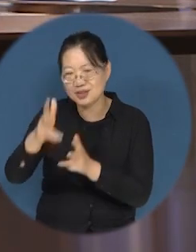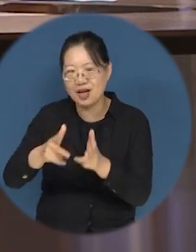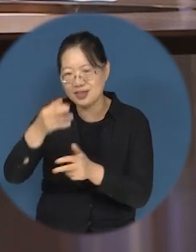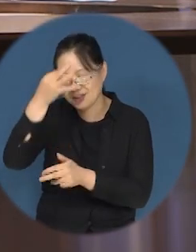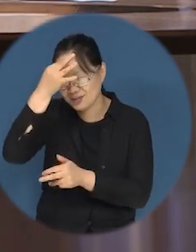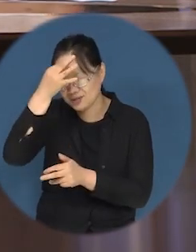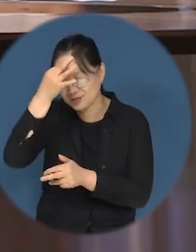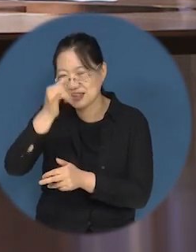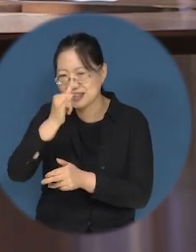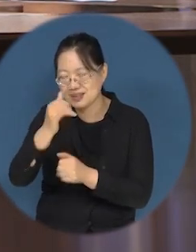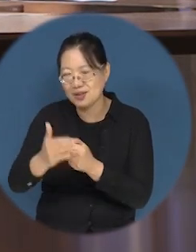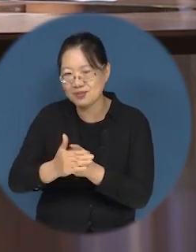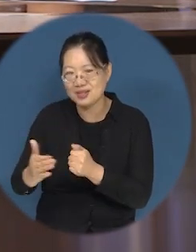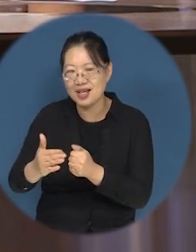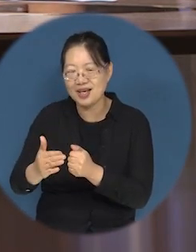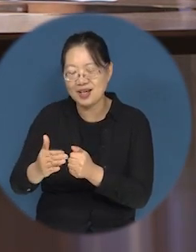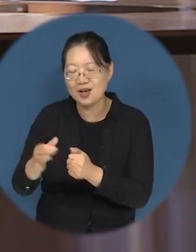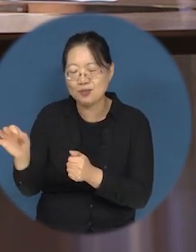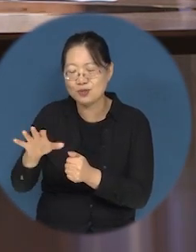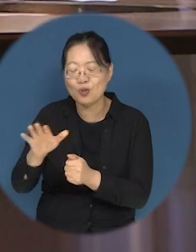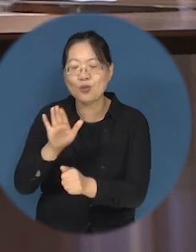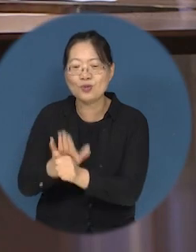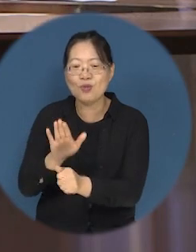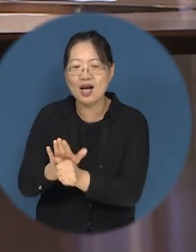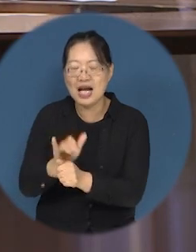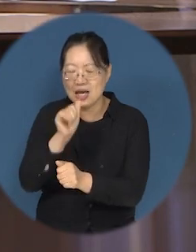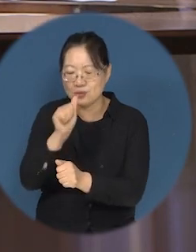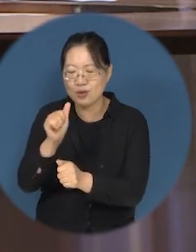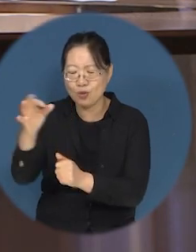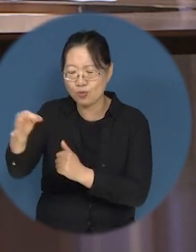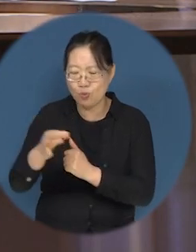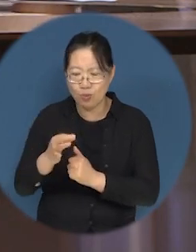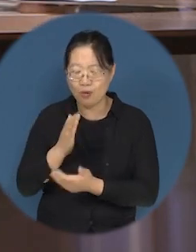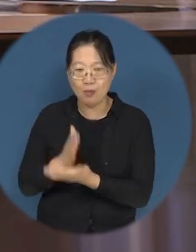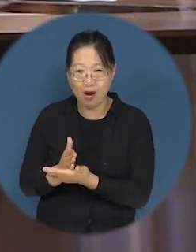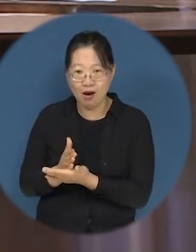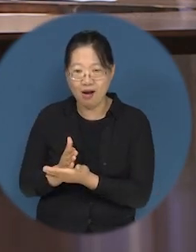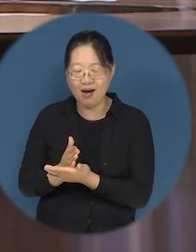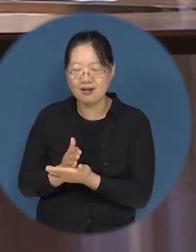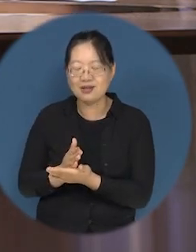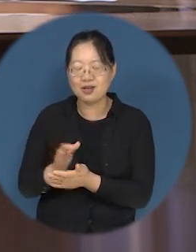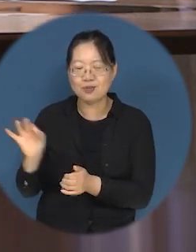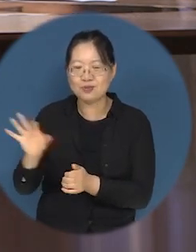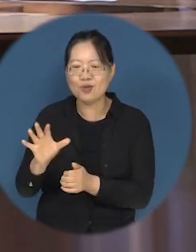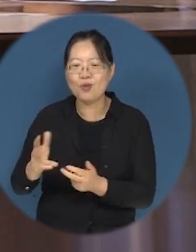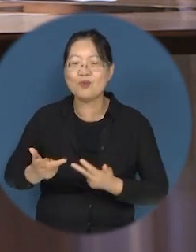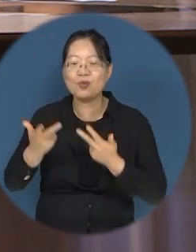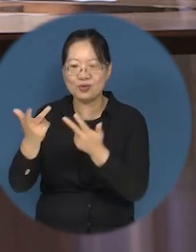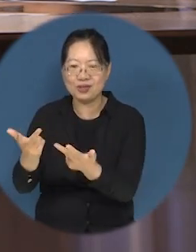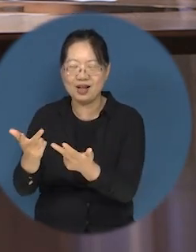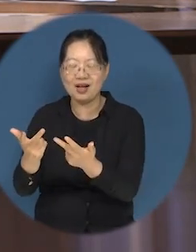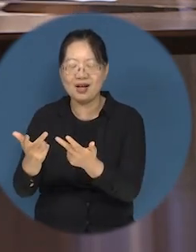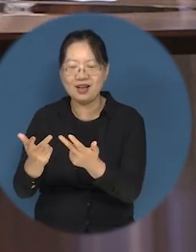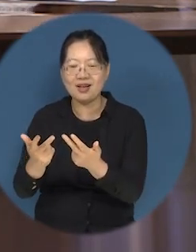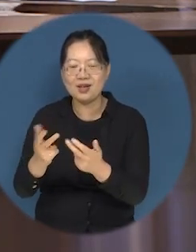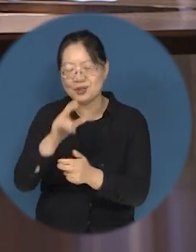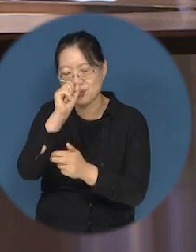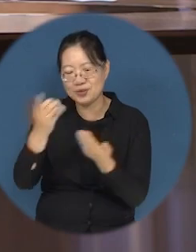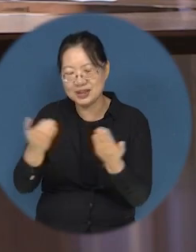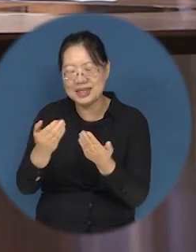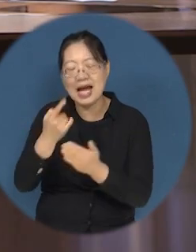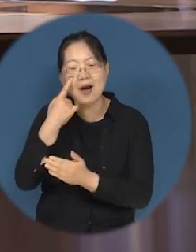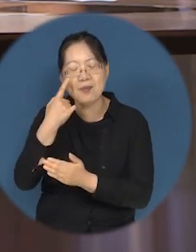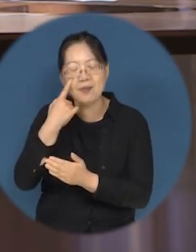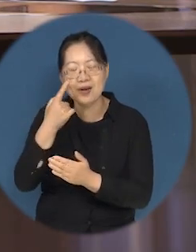재주 많은데 그거 한번 재능 기부해서 예. 절대로 돈을 받으면 안 되고 예. 재능 기부해서 한번 그런 좀 좋은 일을